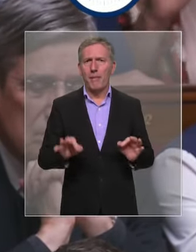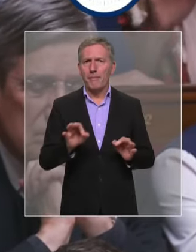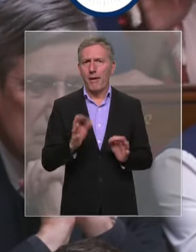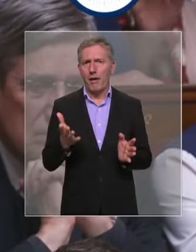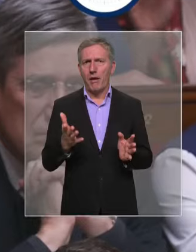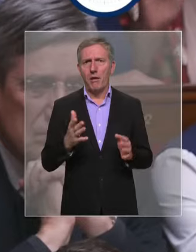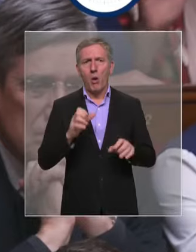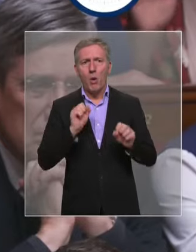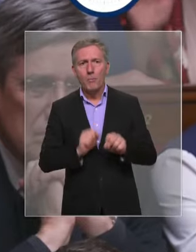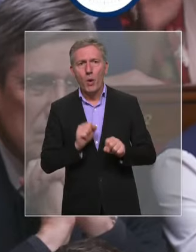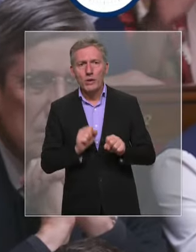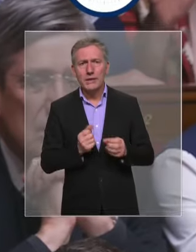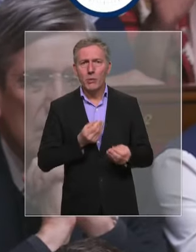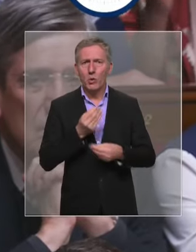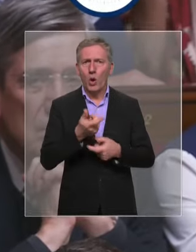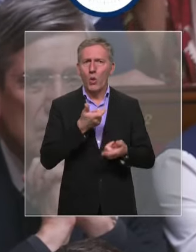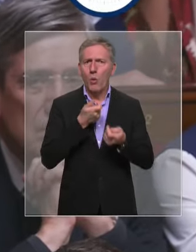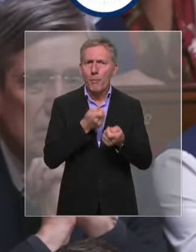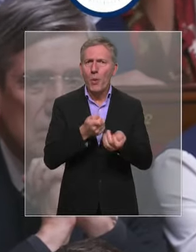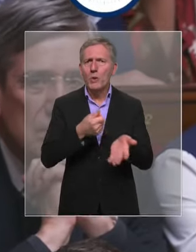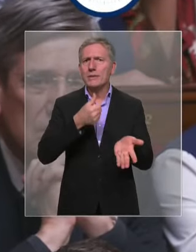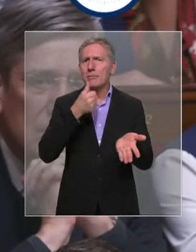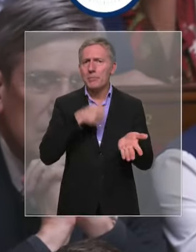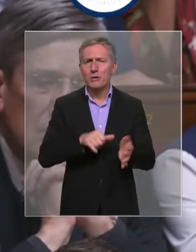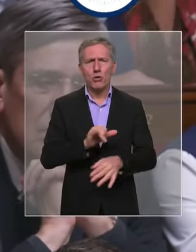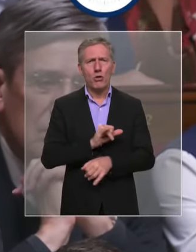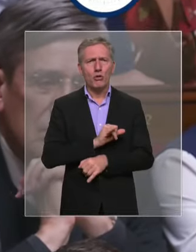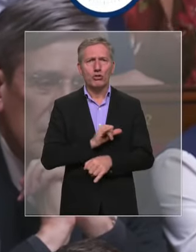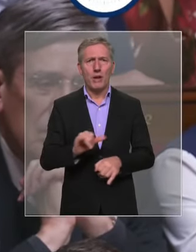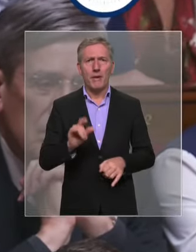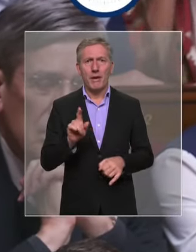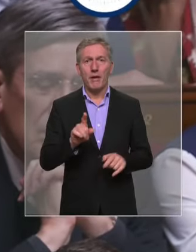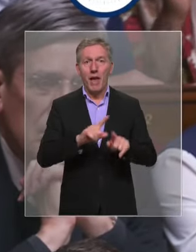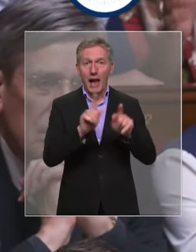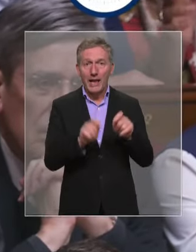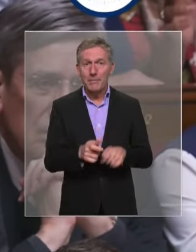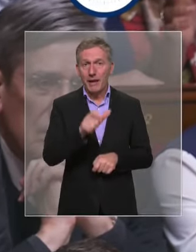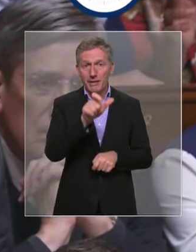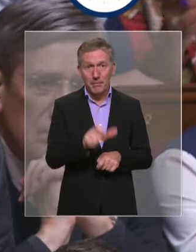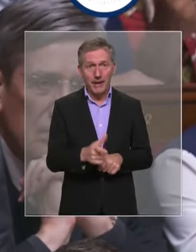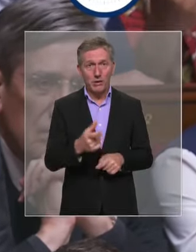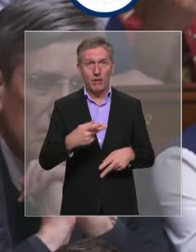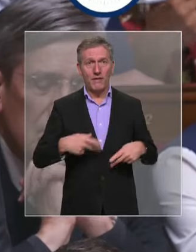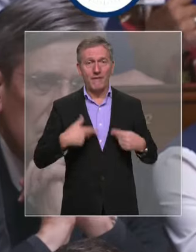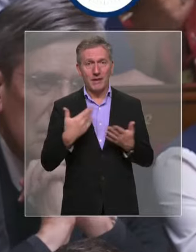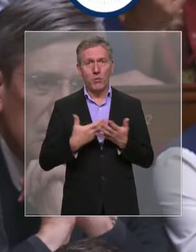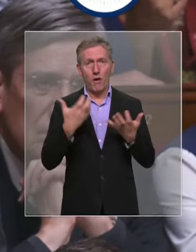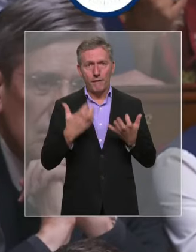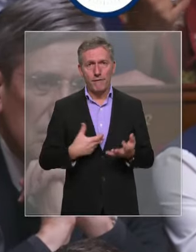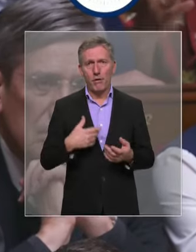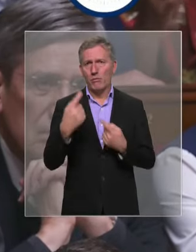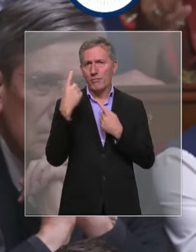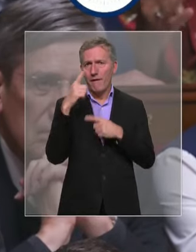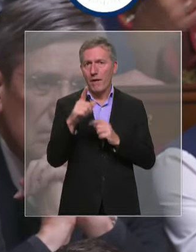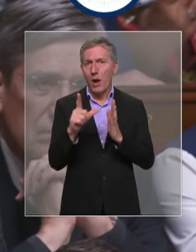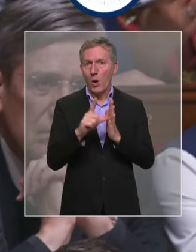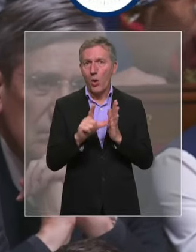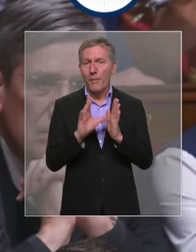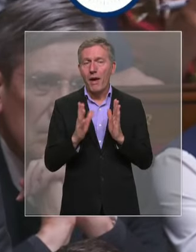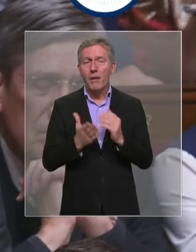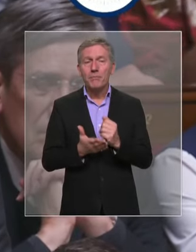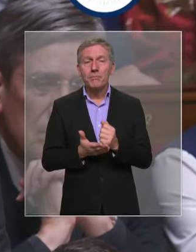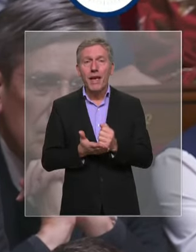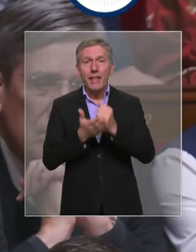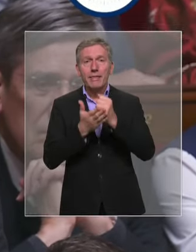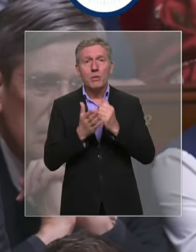possible mais n'incite ou ne contraint jamais. Une loi qui respecte la vie du patient, c'est cette loi que je veux défendre ici. Mais l'aide à mourir ne